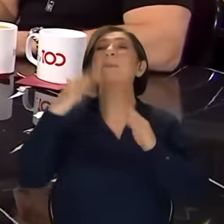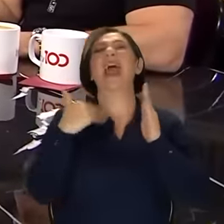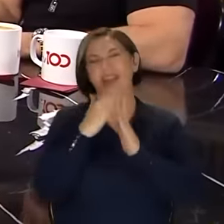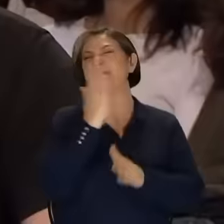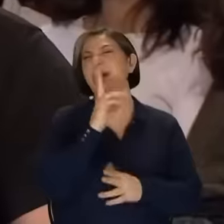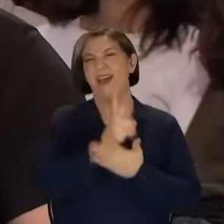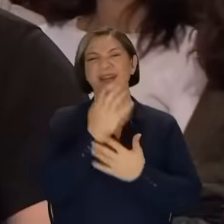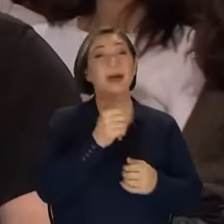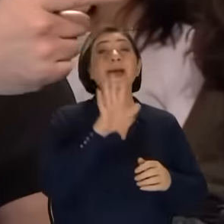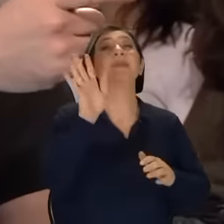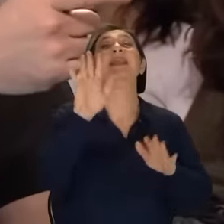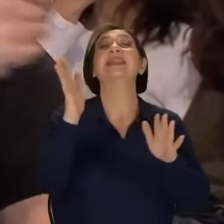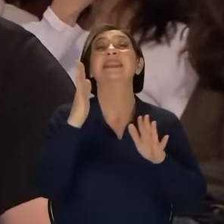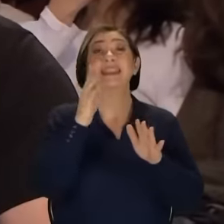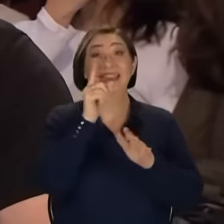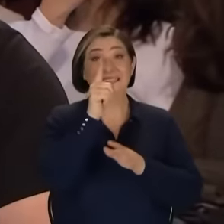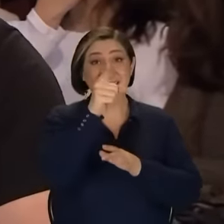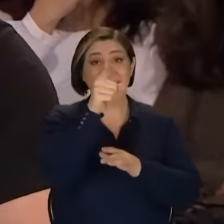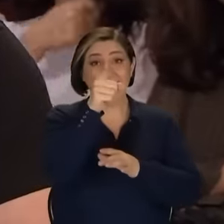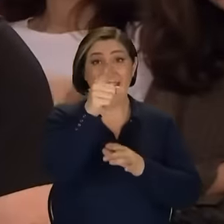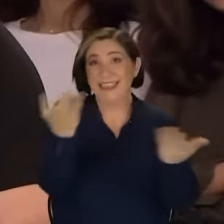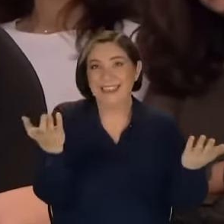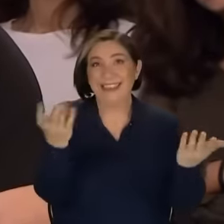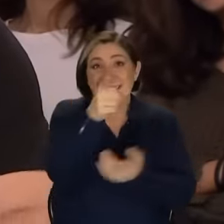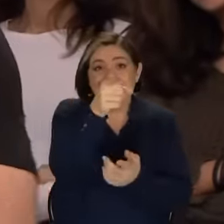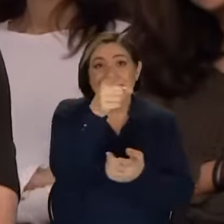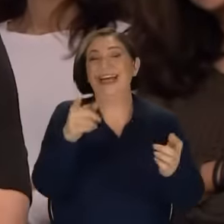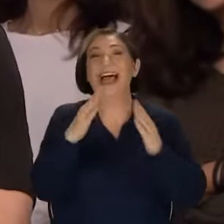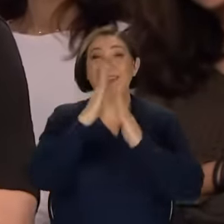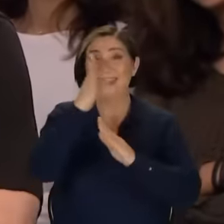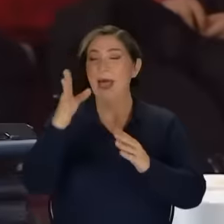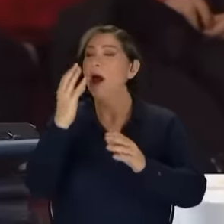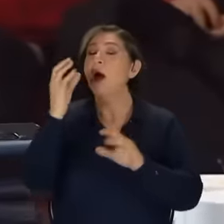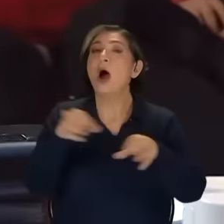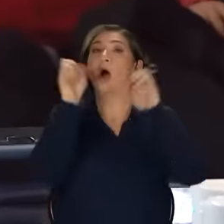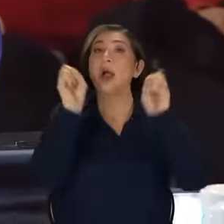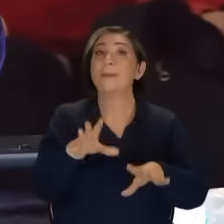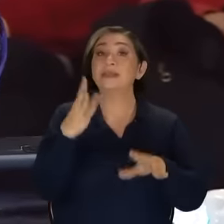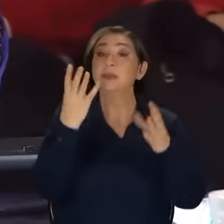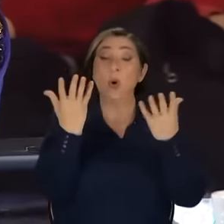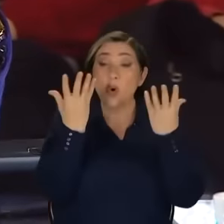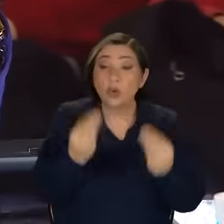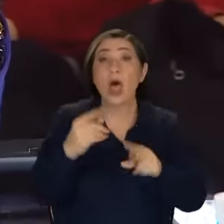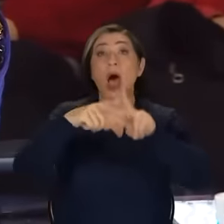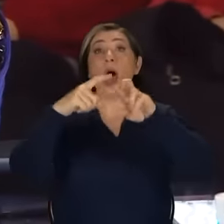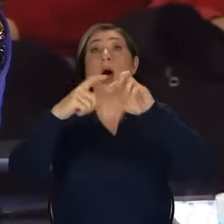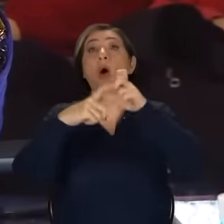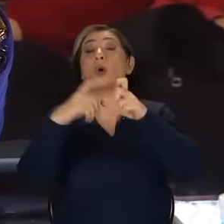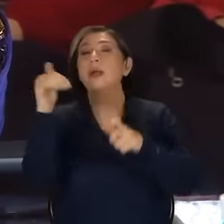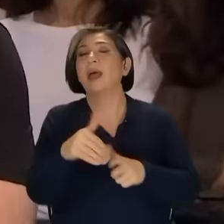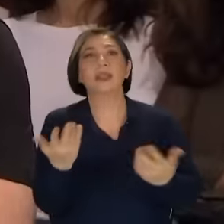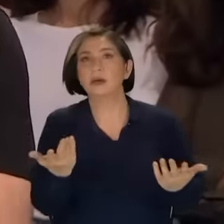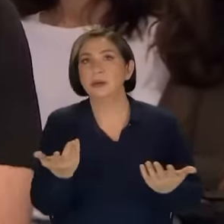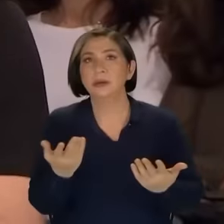gideceğim. Peki ne oldu? Bir dakika. Yakında sizlere bakayım. Söyle bana. Evlerdeyim. Hokkabaz'da ne oldu da Arok geldi? Abi şöyle bir